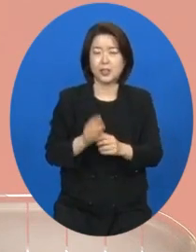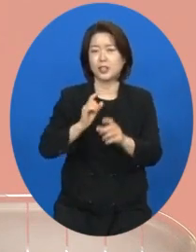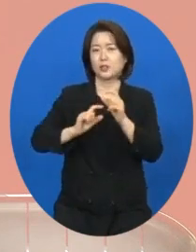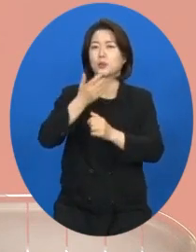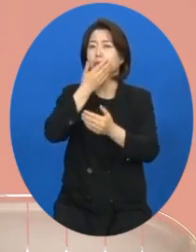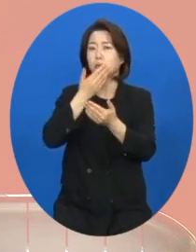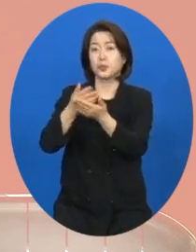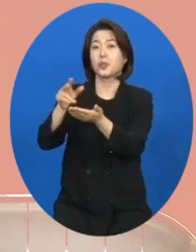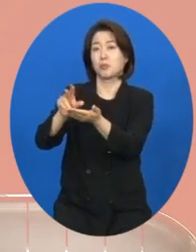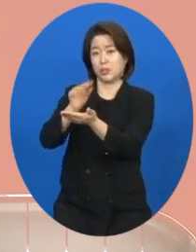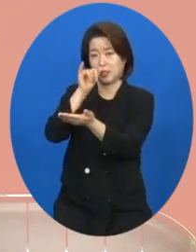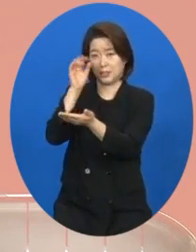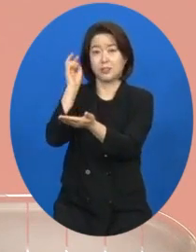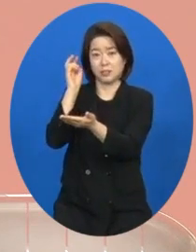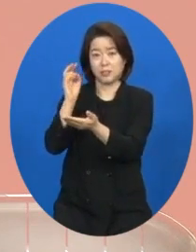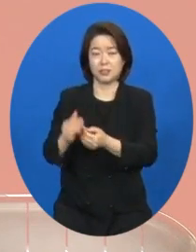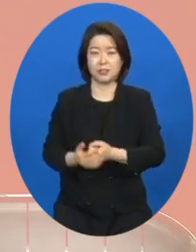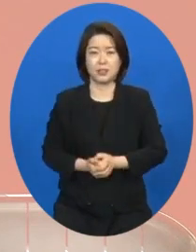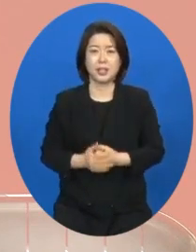있죠. 그래서